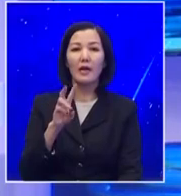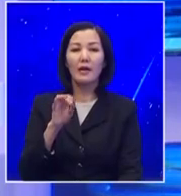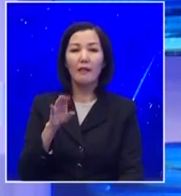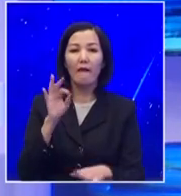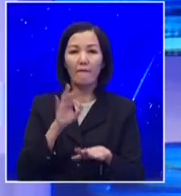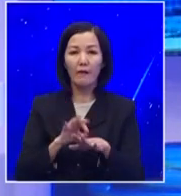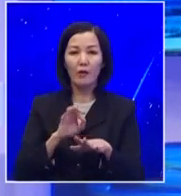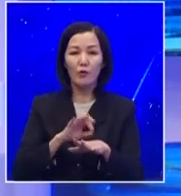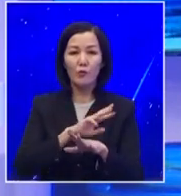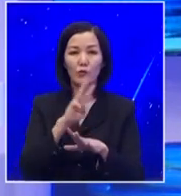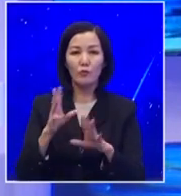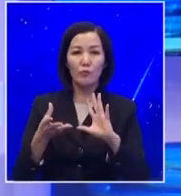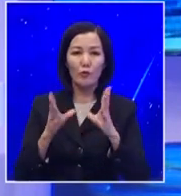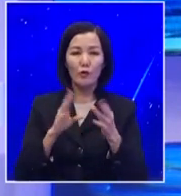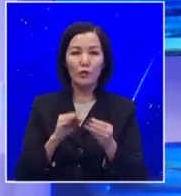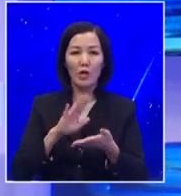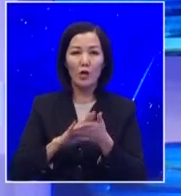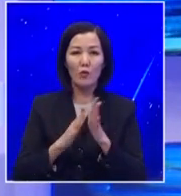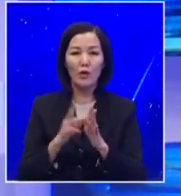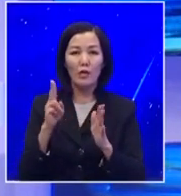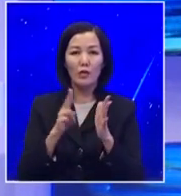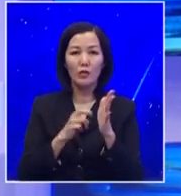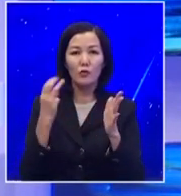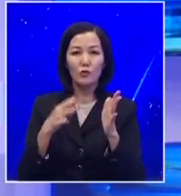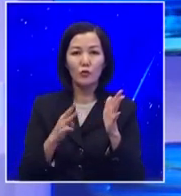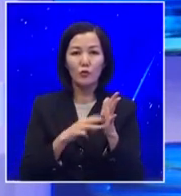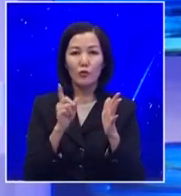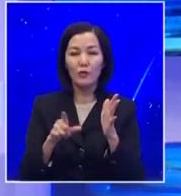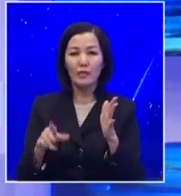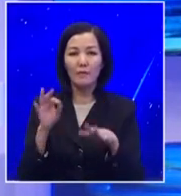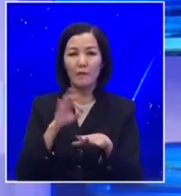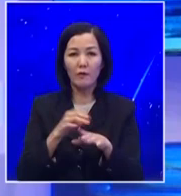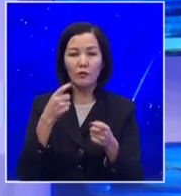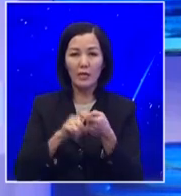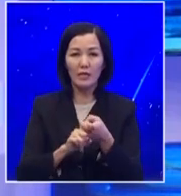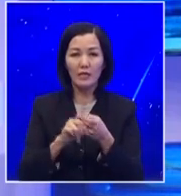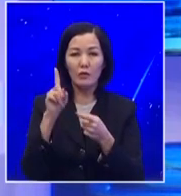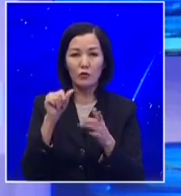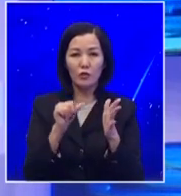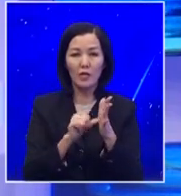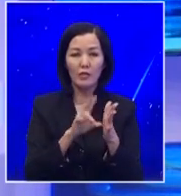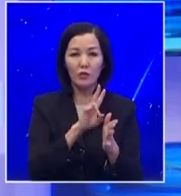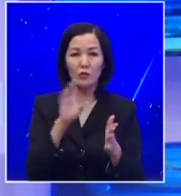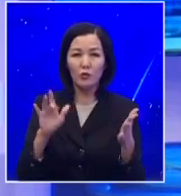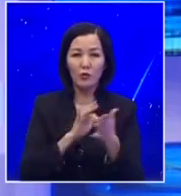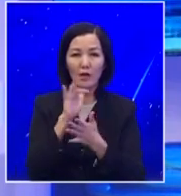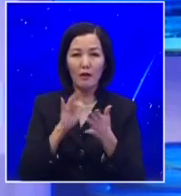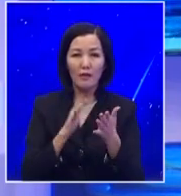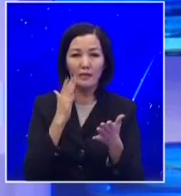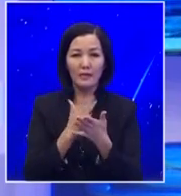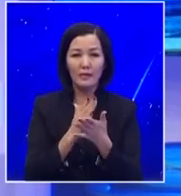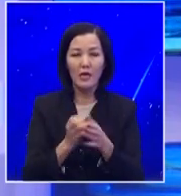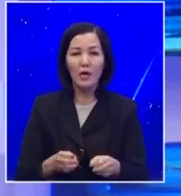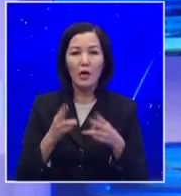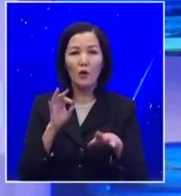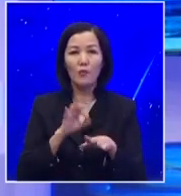Коронавирус бойынша елдегі ахуал. Бір тәулікте 739 адамнан тәж вирус анықталды. Оның 106-сы Нұрсұлтан қаласында анықталып отыр. Қауіпті